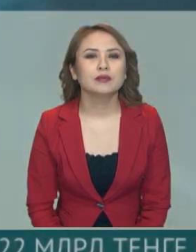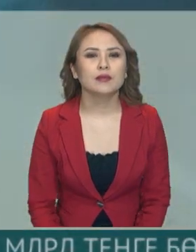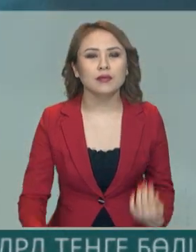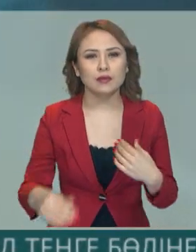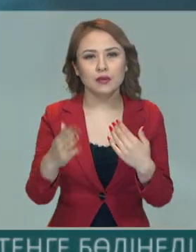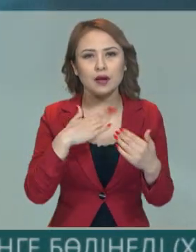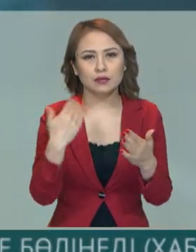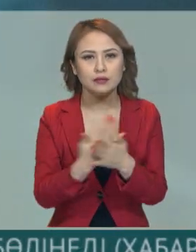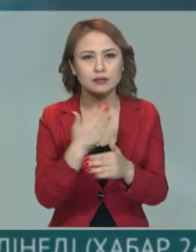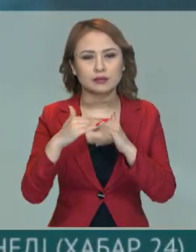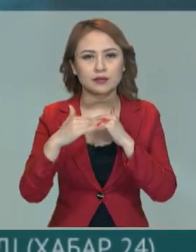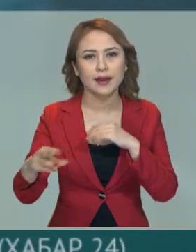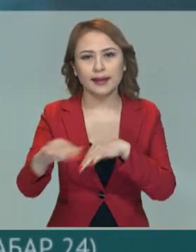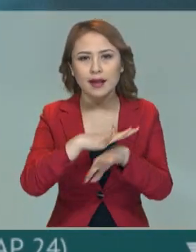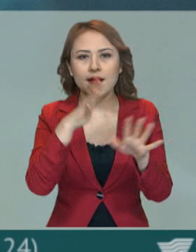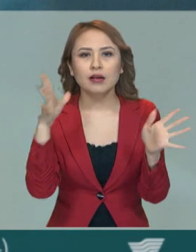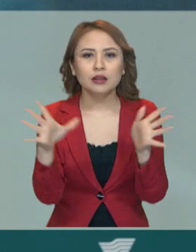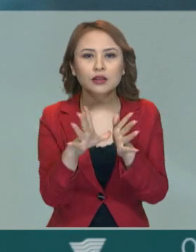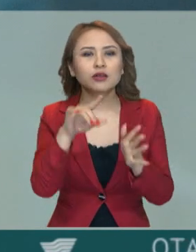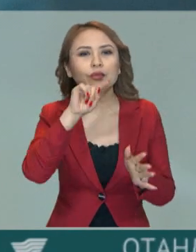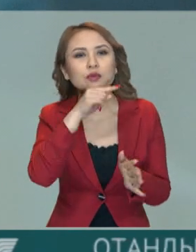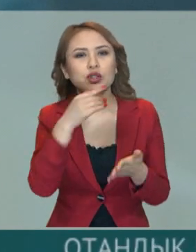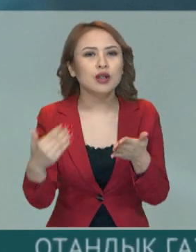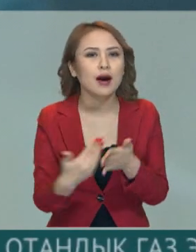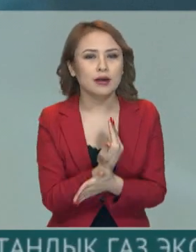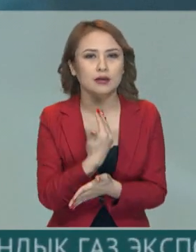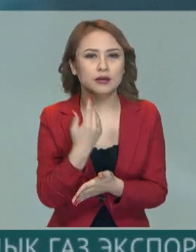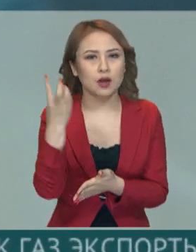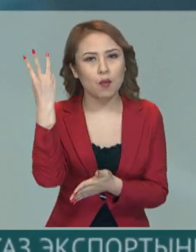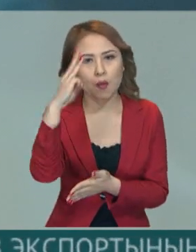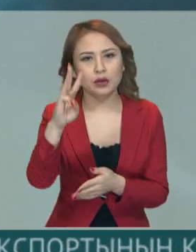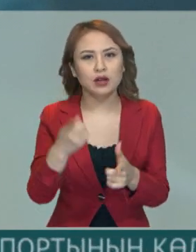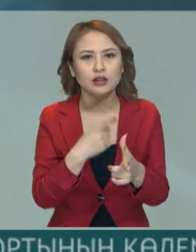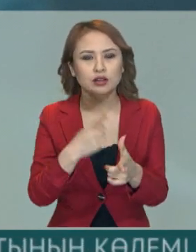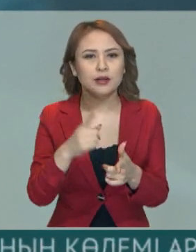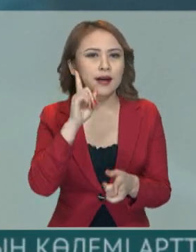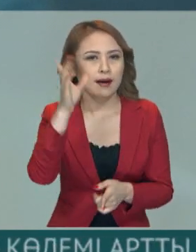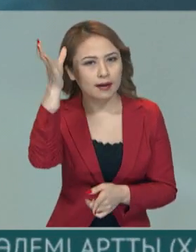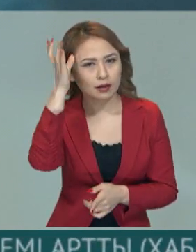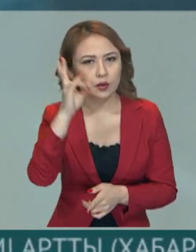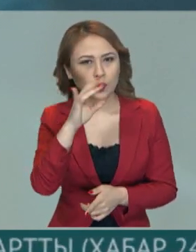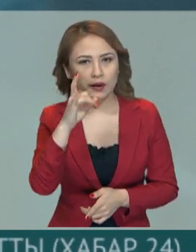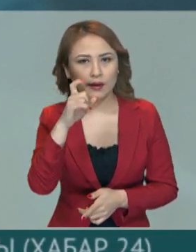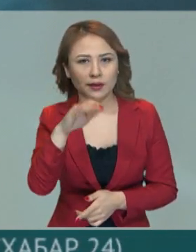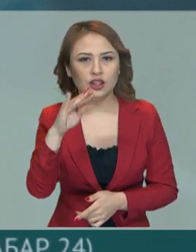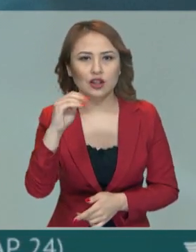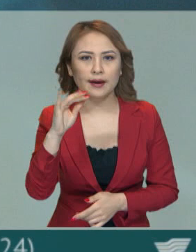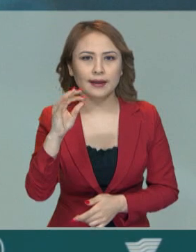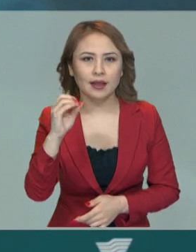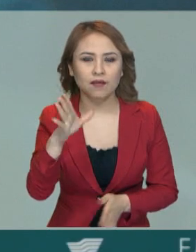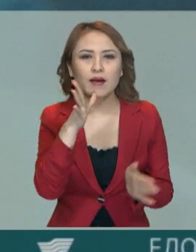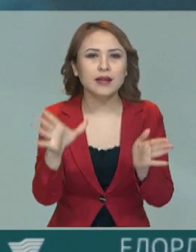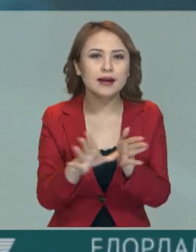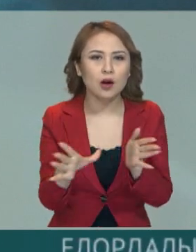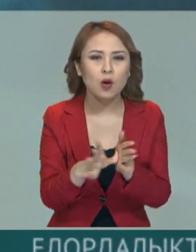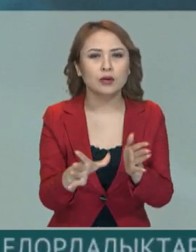Ел жаңалықтарына ауысайық. Елімізде энергия үнемдеудің жаңа тәсілі пайда болды. Жас ғалым Нұрхат Жакиев